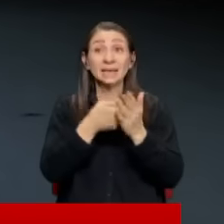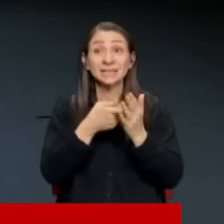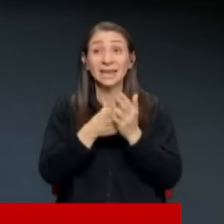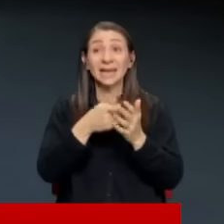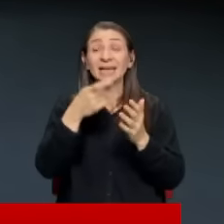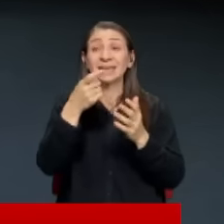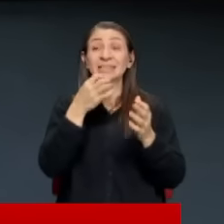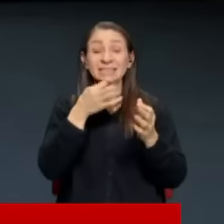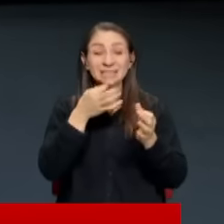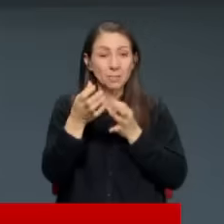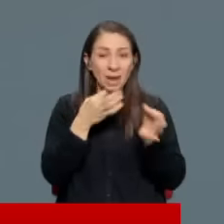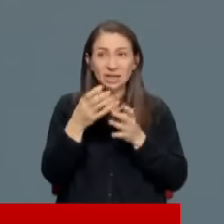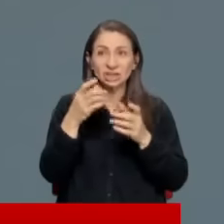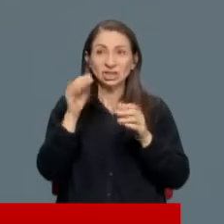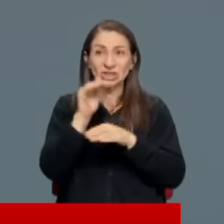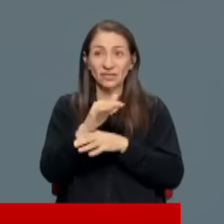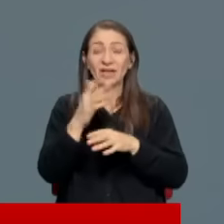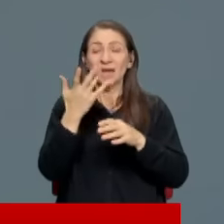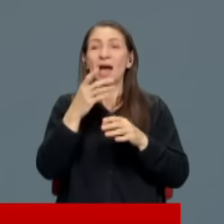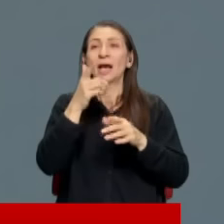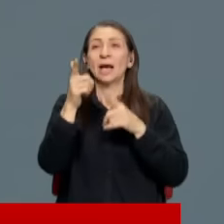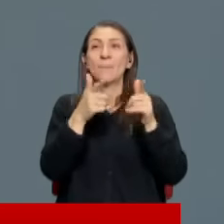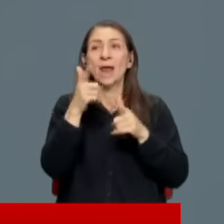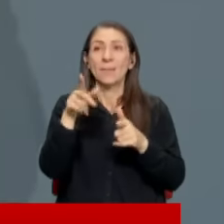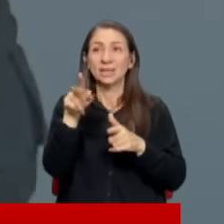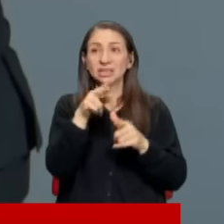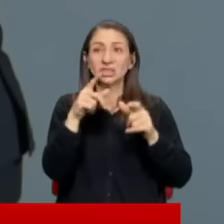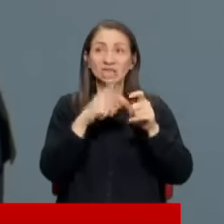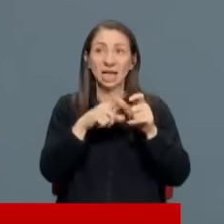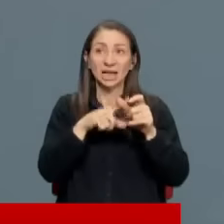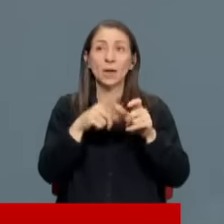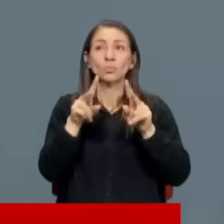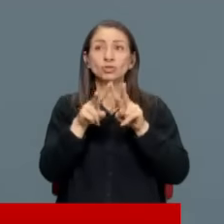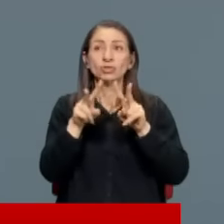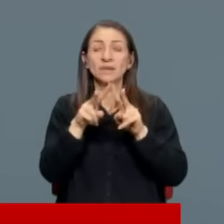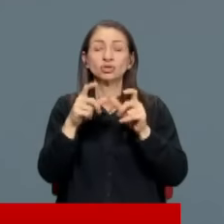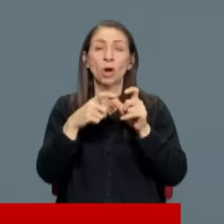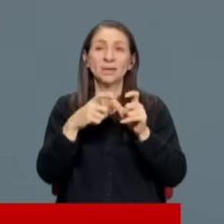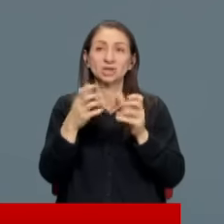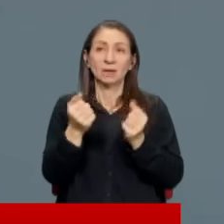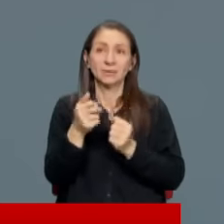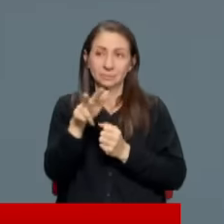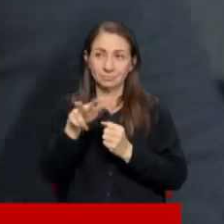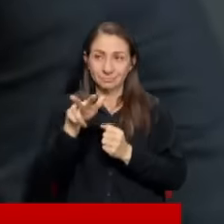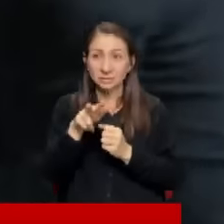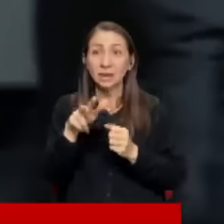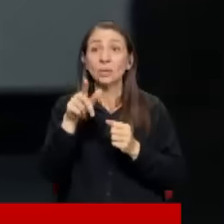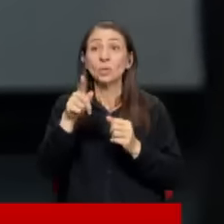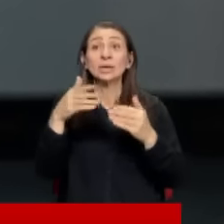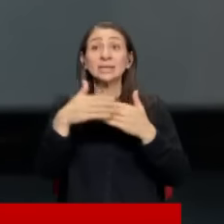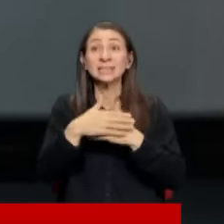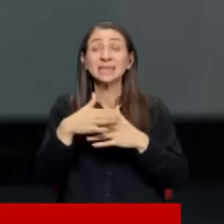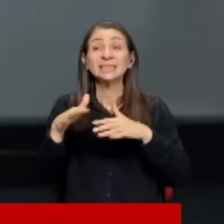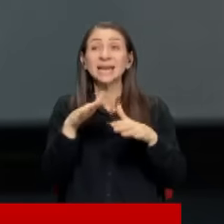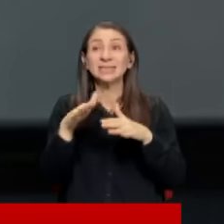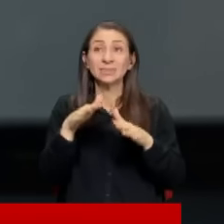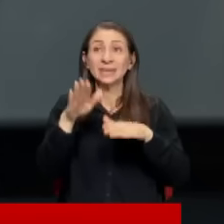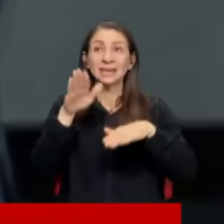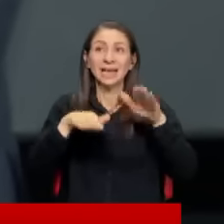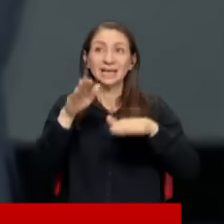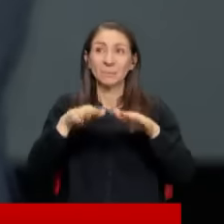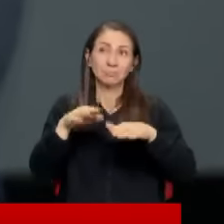Haber istihbarat şefi Nazlı Yere Basmaz ve Now Haber kameramanları Çağlar Güner ve Mustafa Soybaş aldı. Düzenlenen gece sarsılmanın